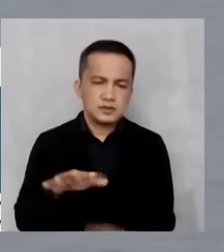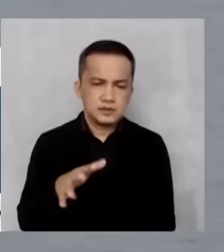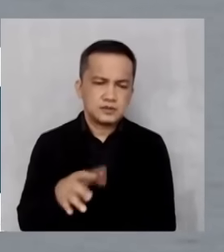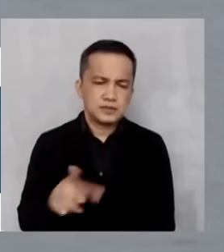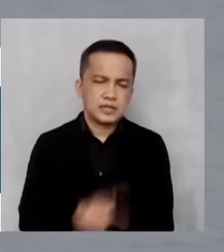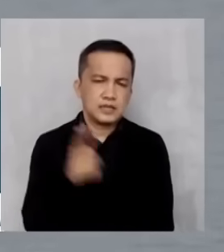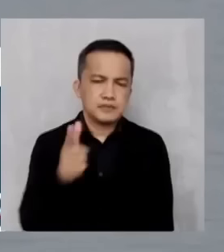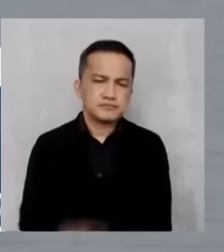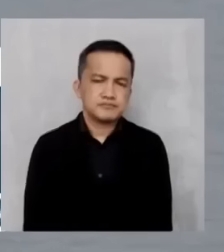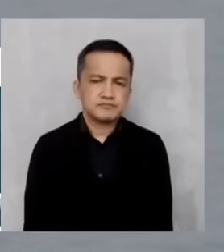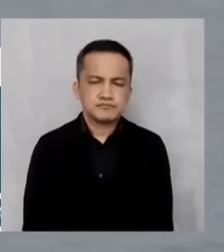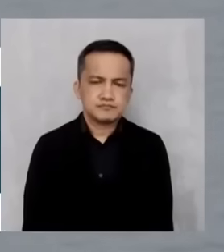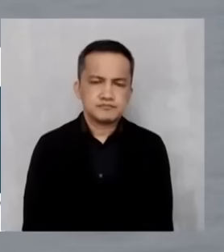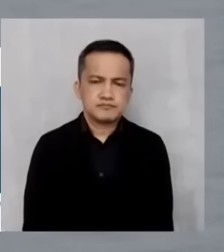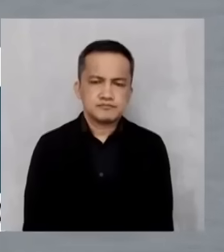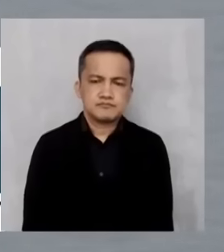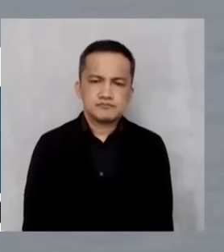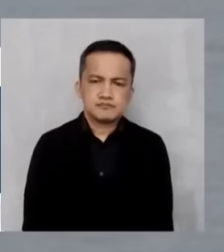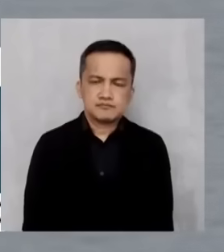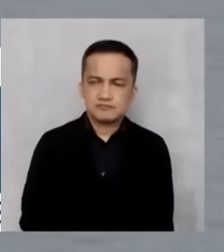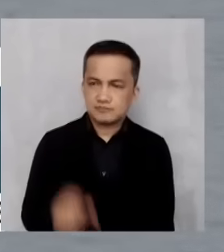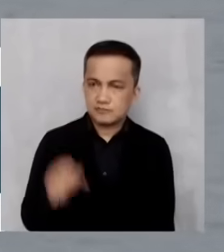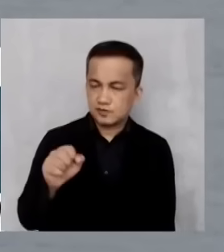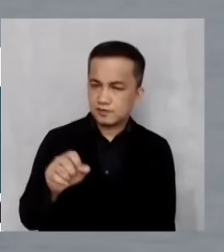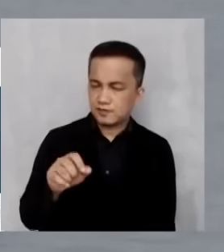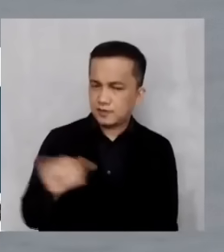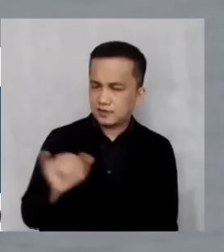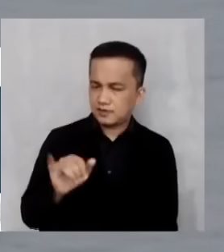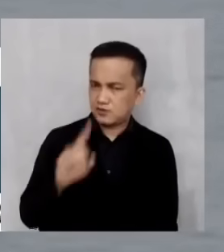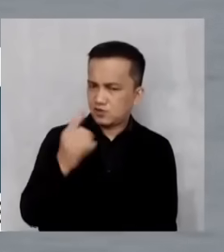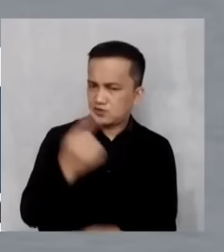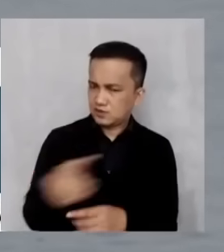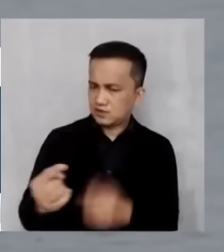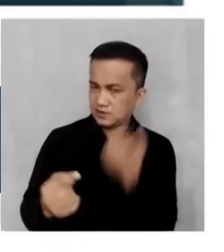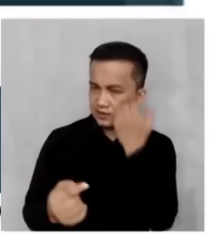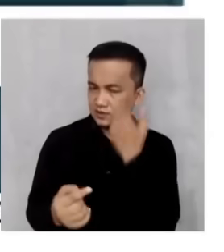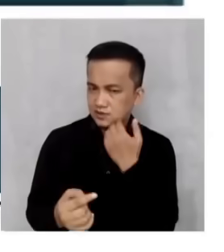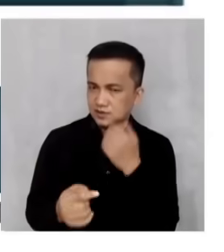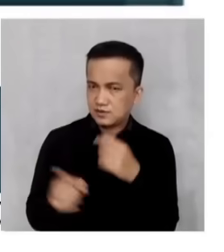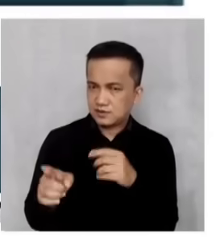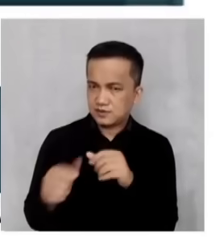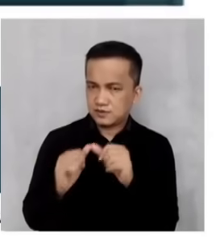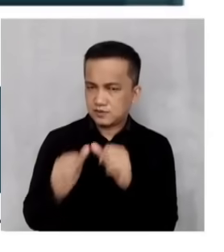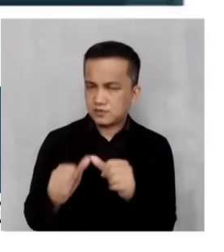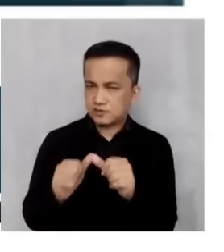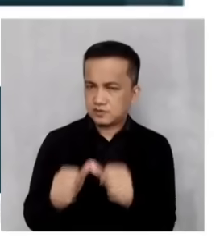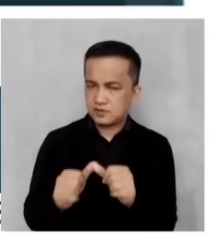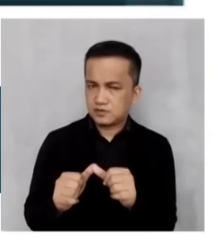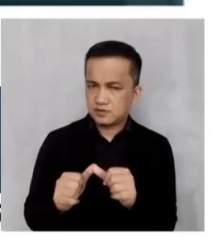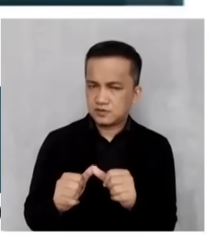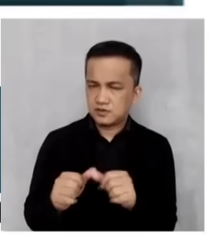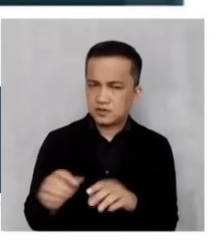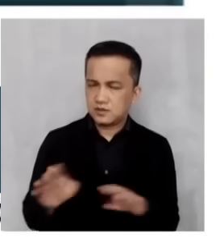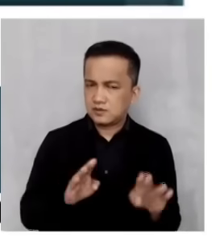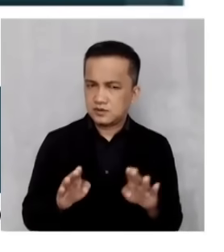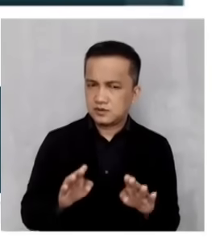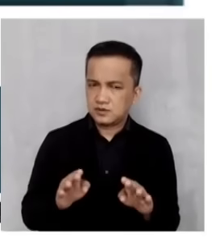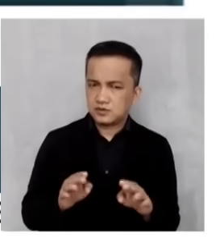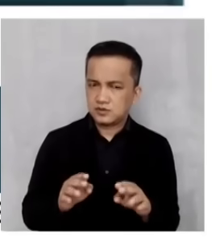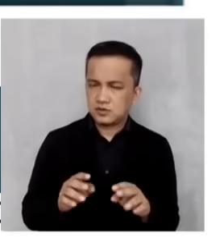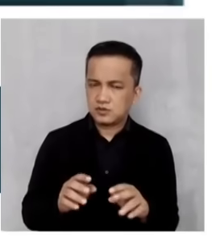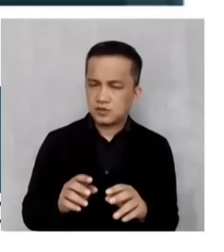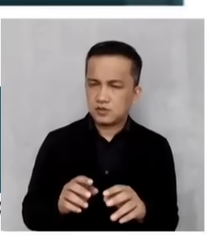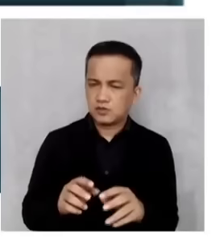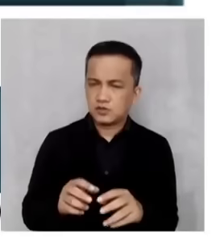matagal-tagal din. Opo, pero parang isang linggo, that's not enough, ano? Kapag patuloy pa rin yung behavior, consuming behavior, no,